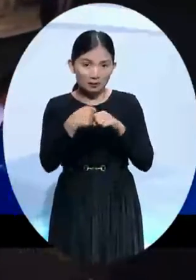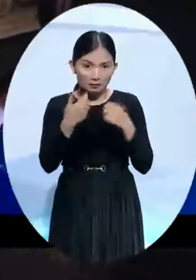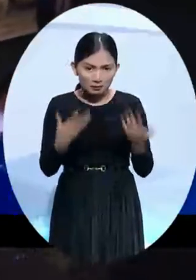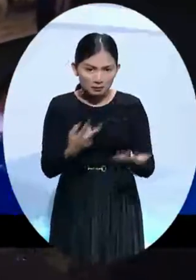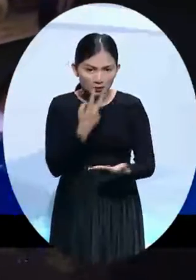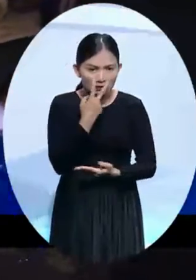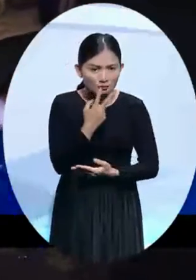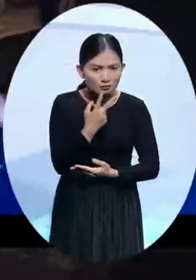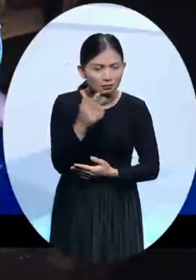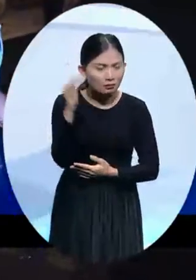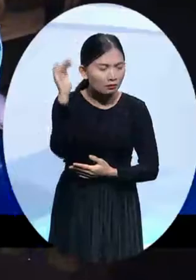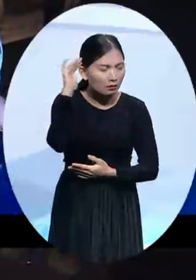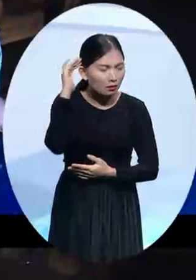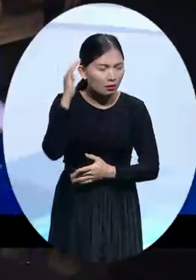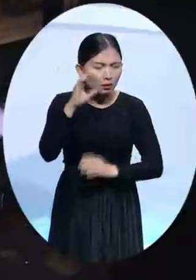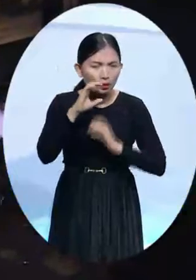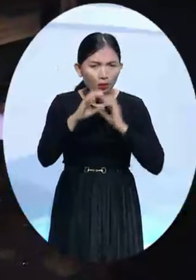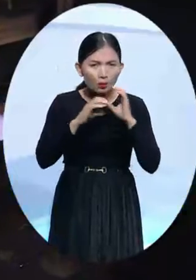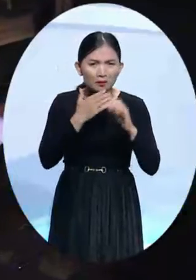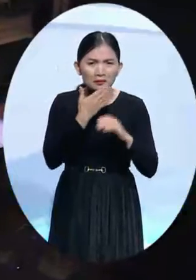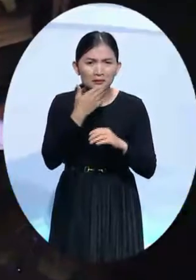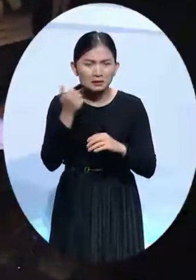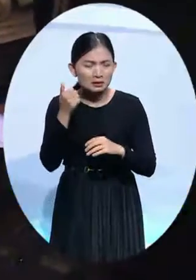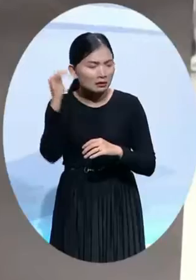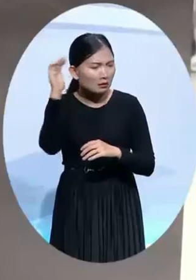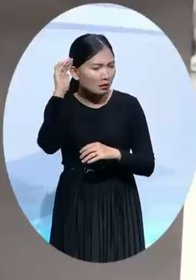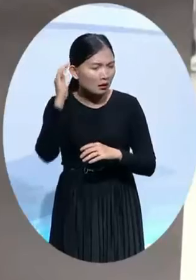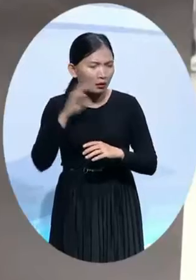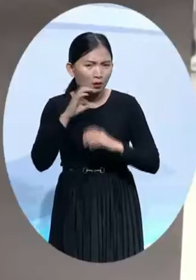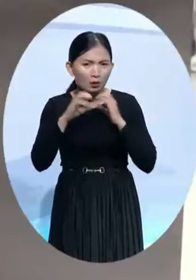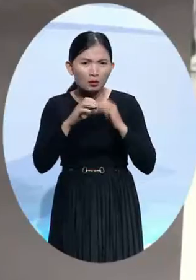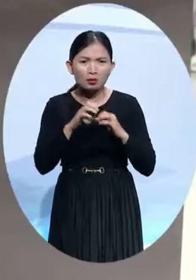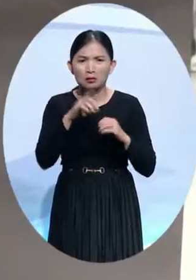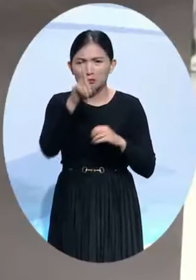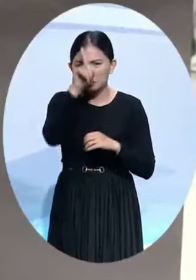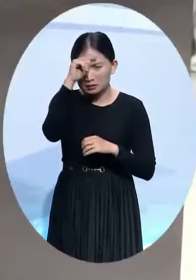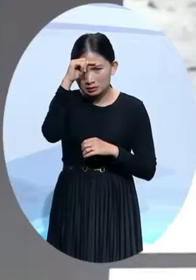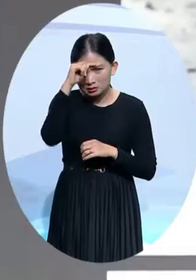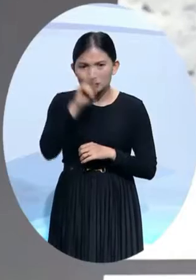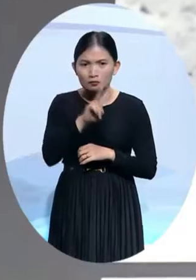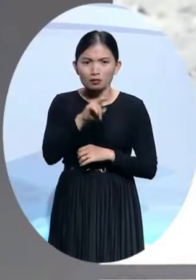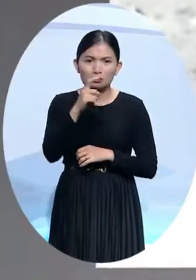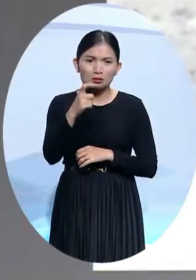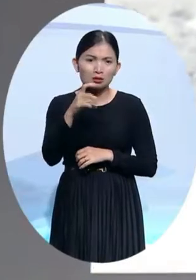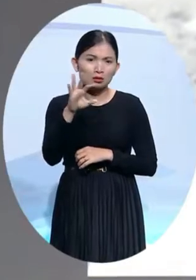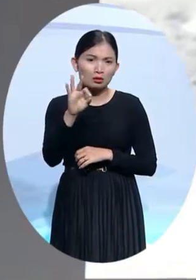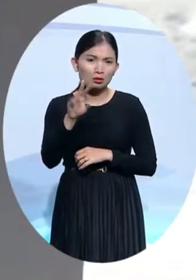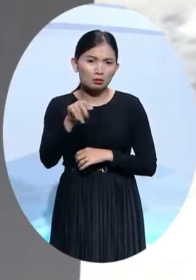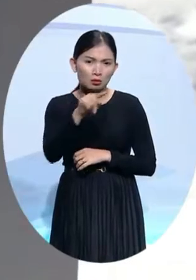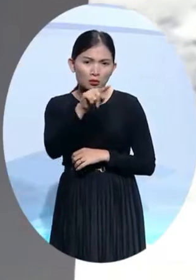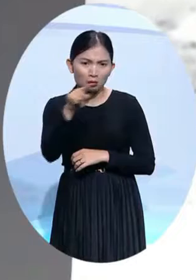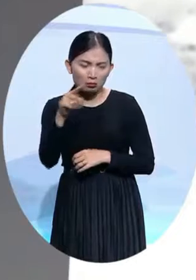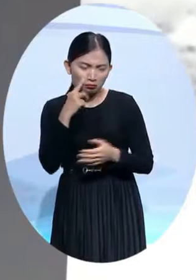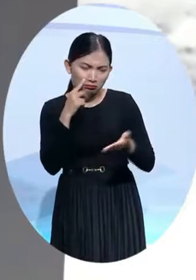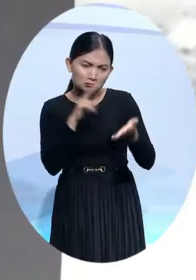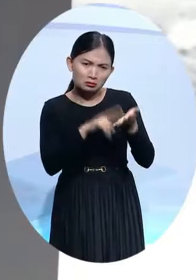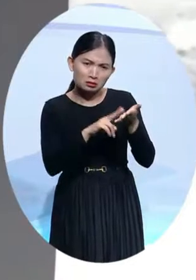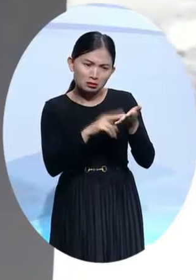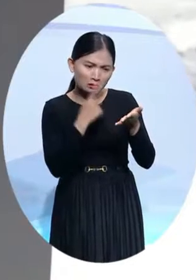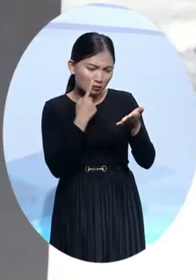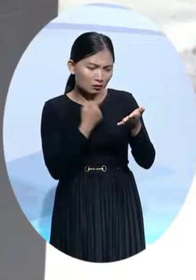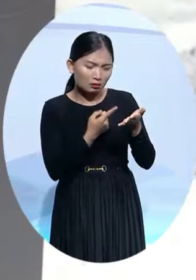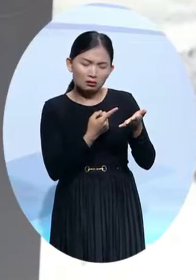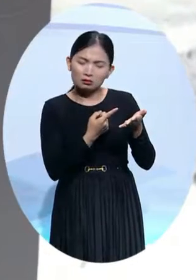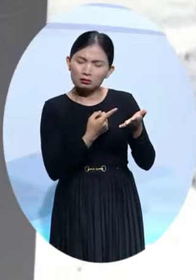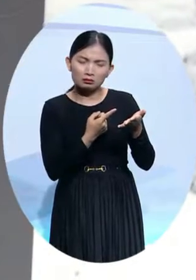đặc biệt là khi nhắc về bác sĩ Vũ Đình Tụng trong lá thư của Bác Hồ, nhất là trong bối cảnh bà cùng với đồng